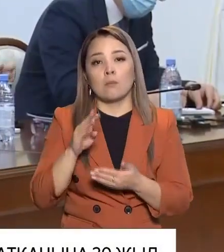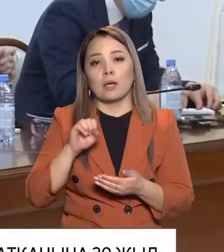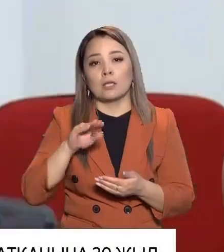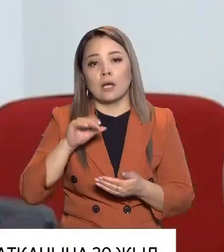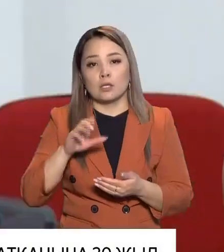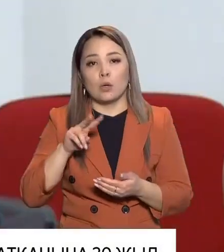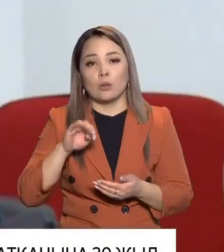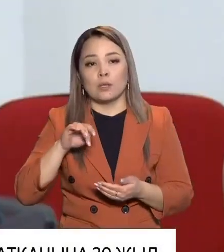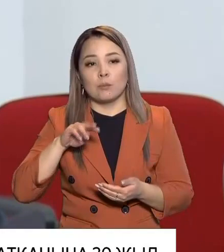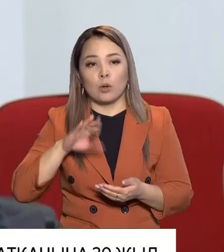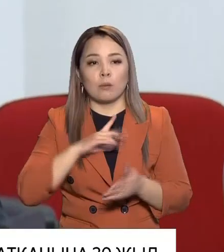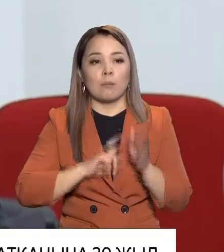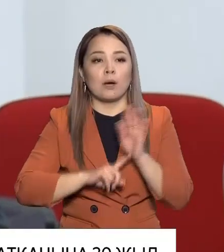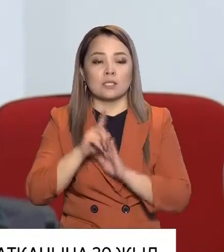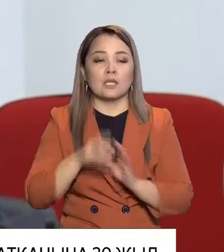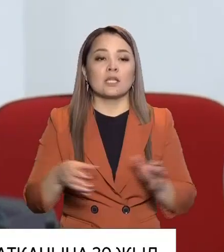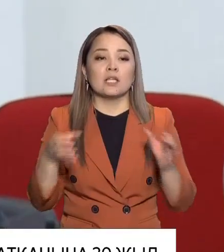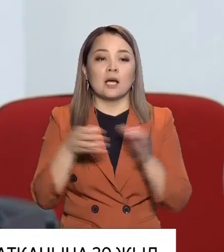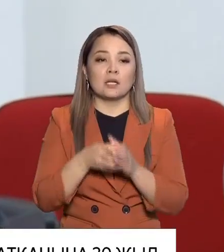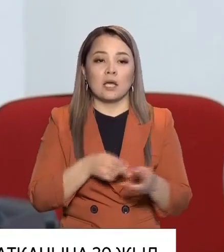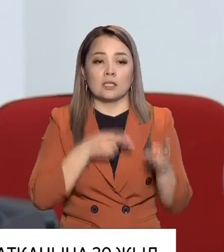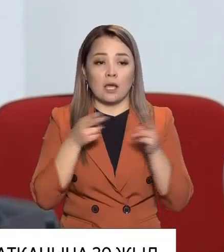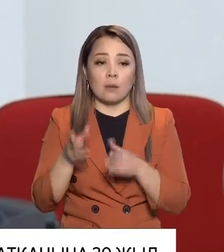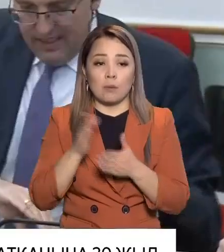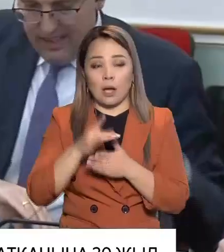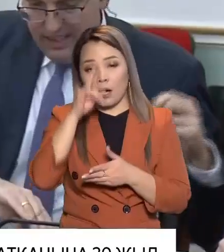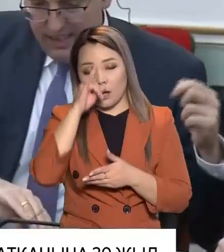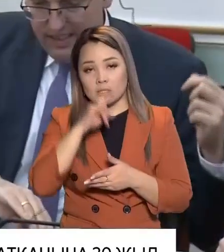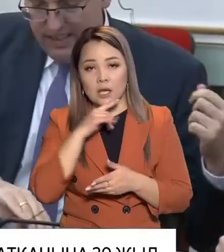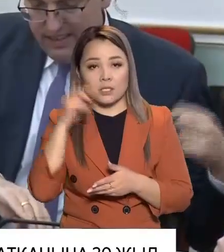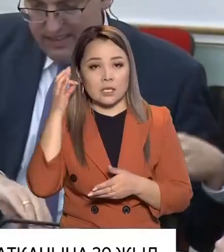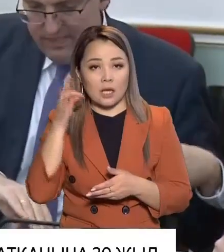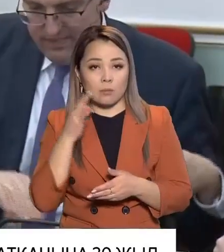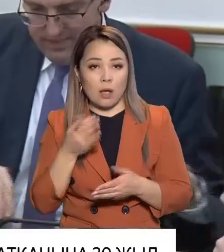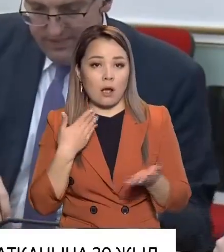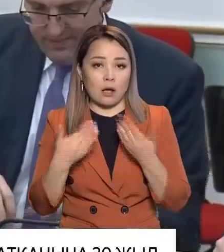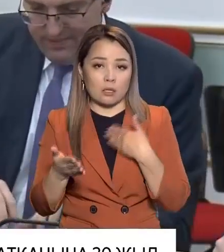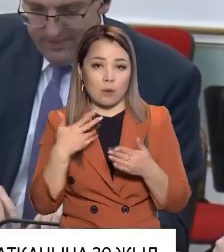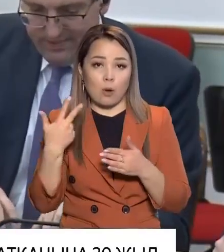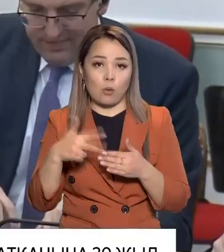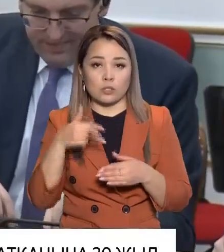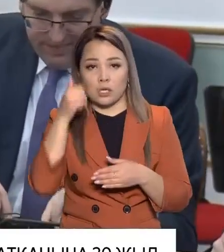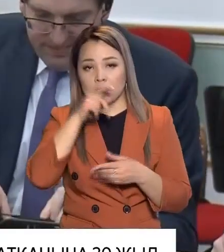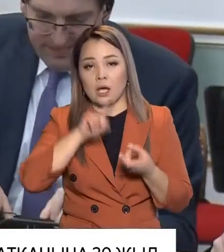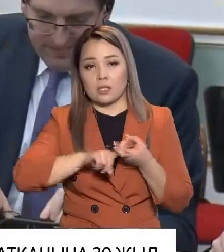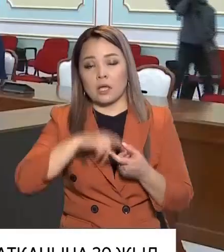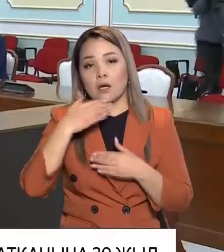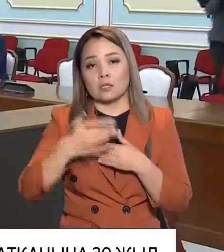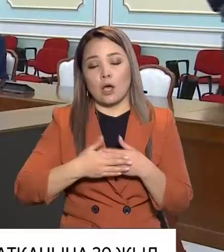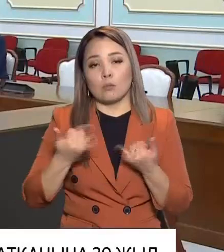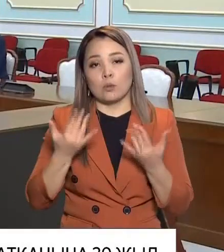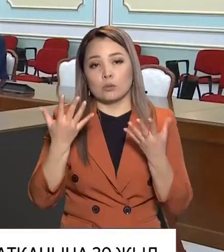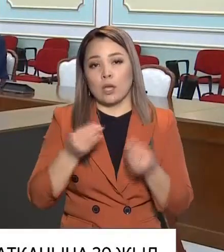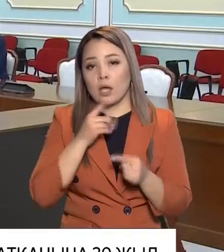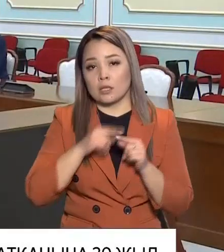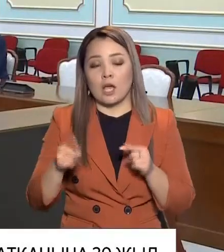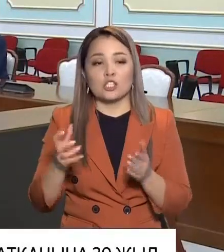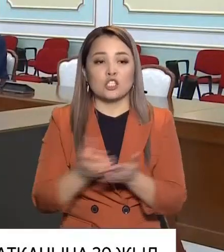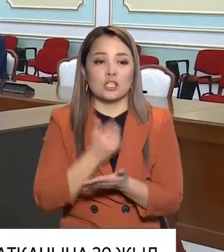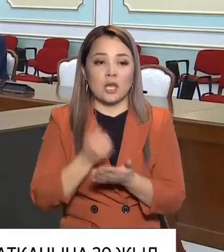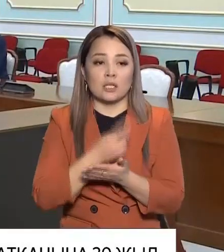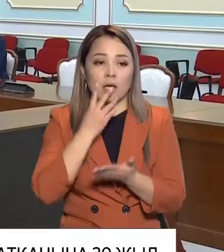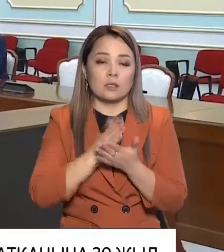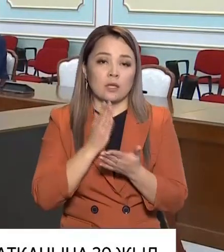Матиас Лютенберг бастаған делегация келді. Қазақстан-Германия қарым-қатынасының 30 жылдығы қарсаңында бүгінге дейінгі жетістіктер